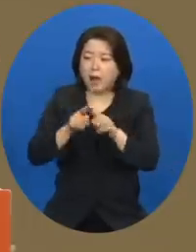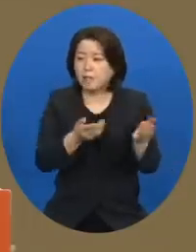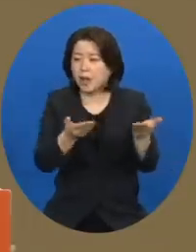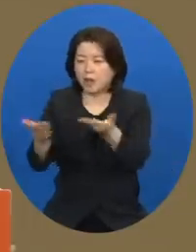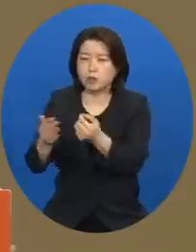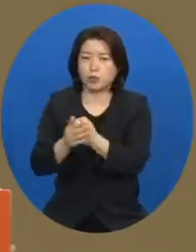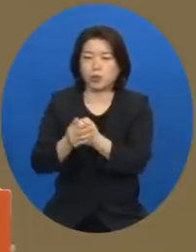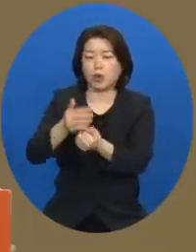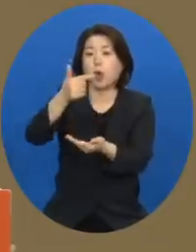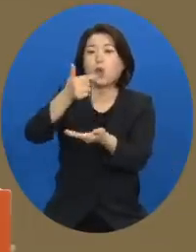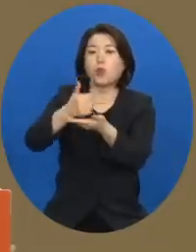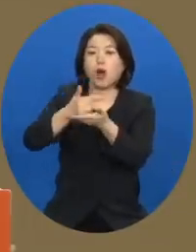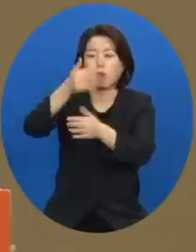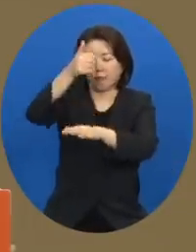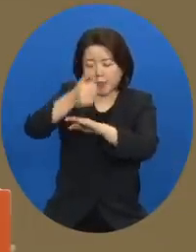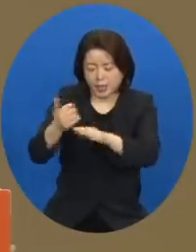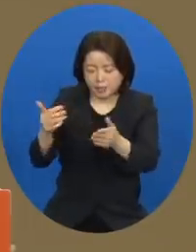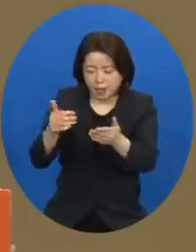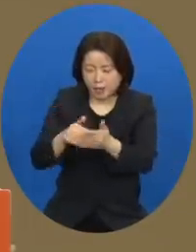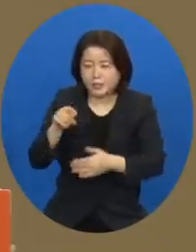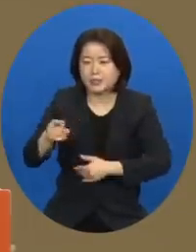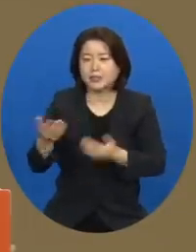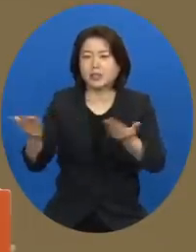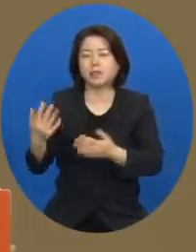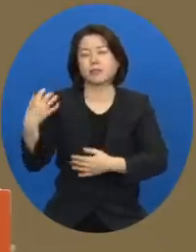노아가 끝까지 그 사명을 감당할 수 있었던 거예요.